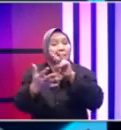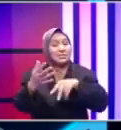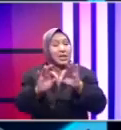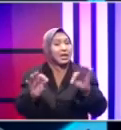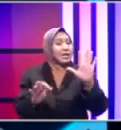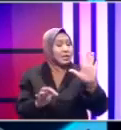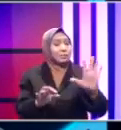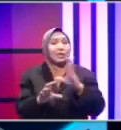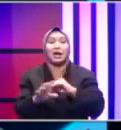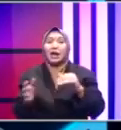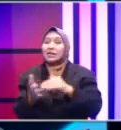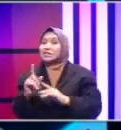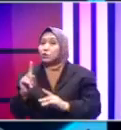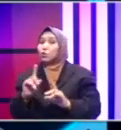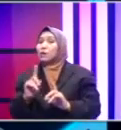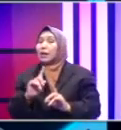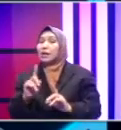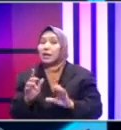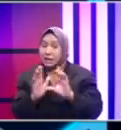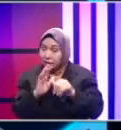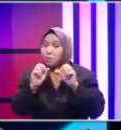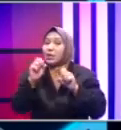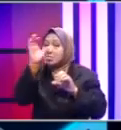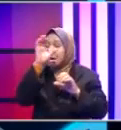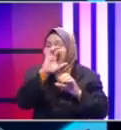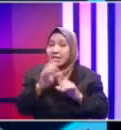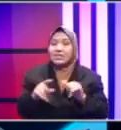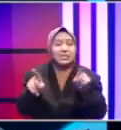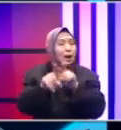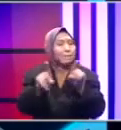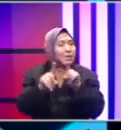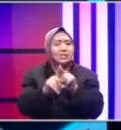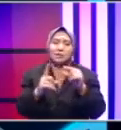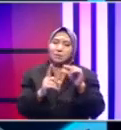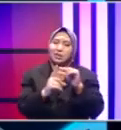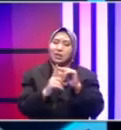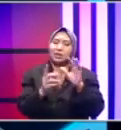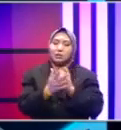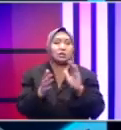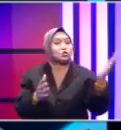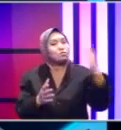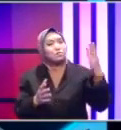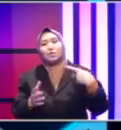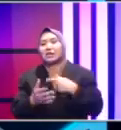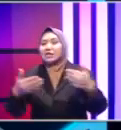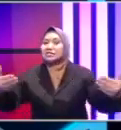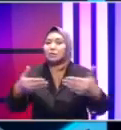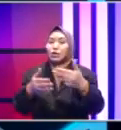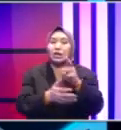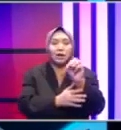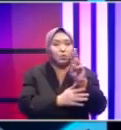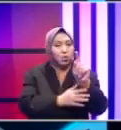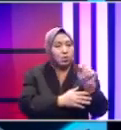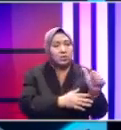51 lagi duka mana Ratib Elisa diet samuji kalimatnya Ayo kita sama bacaan dengan bacaan Murottal